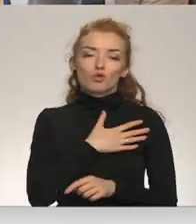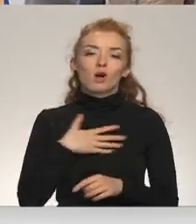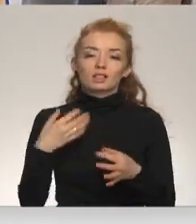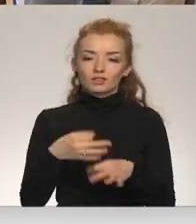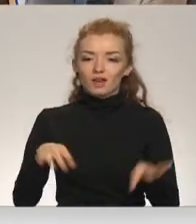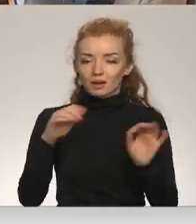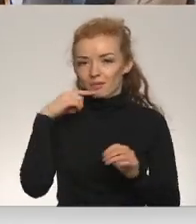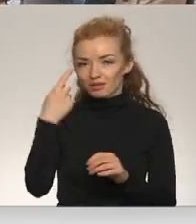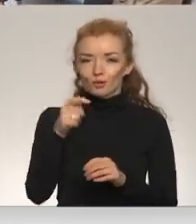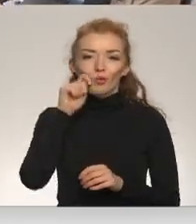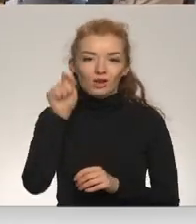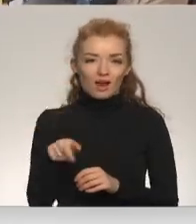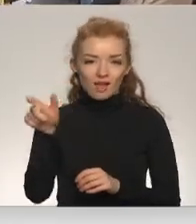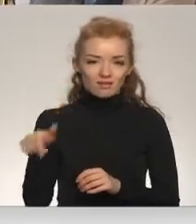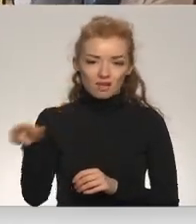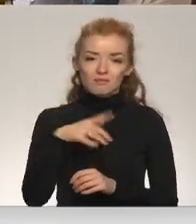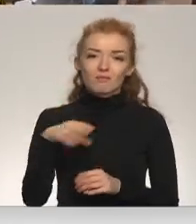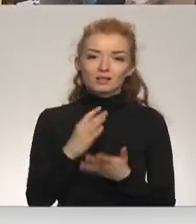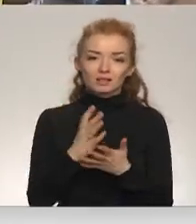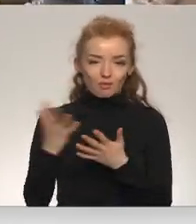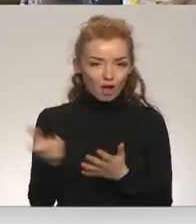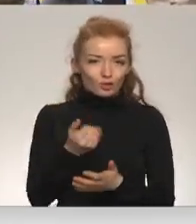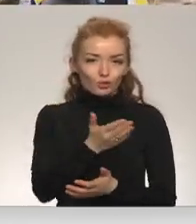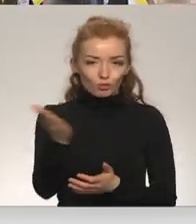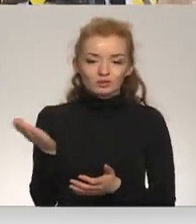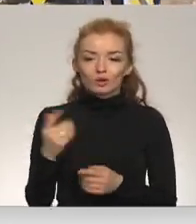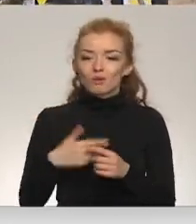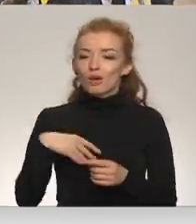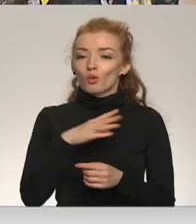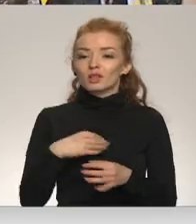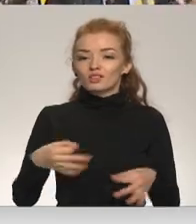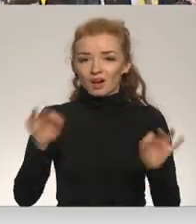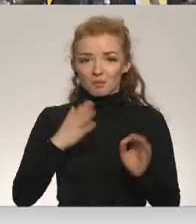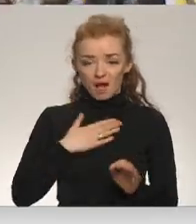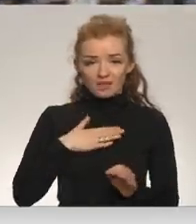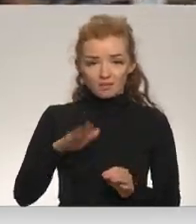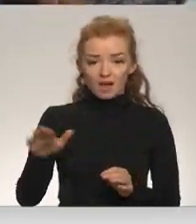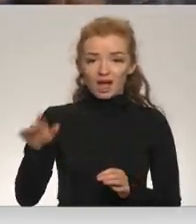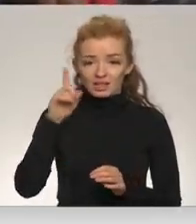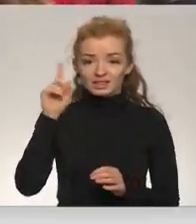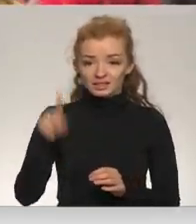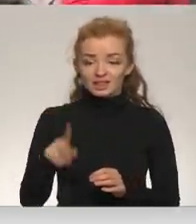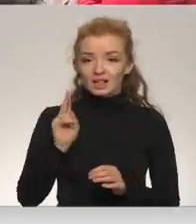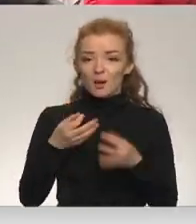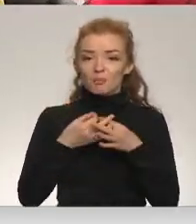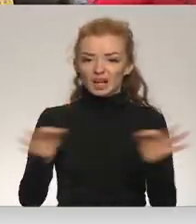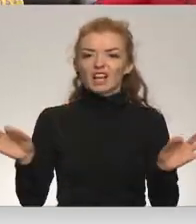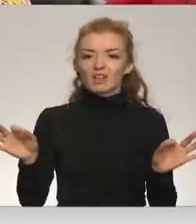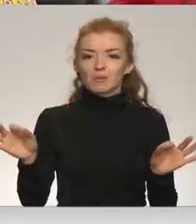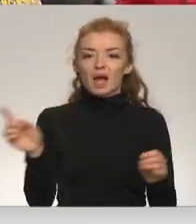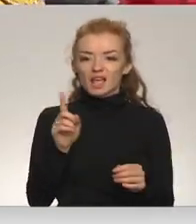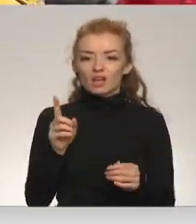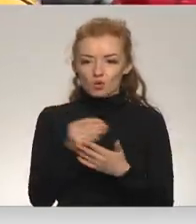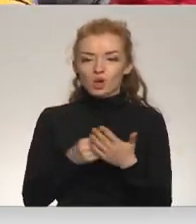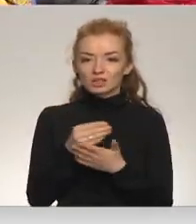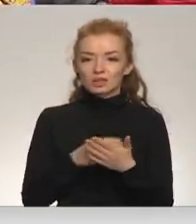nodot Ukraiņu tautai, ka mēs esam ar viņiem. Man ir ļoti svarīgi, ka mani bērni zina, ka brīvība ir cena. Un